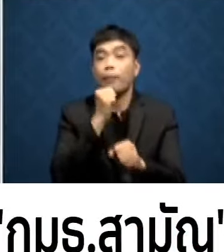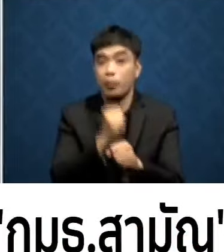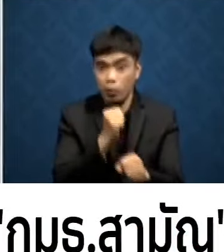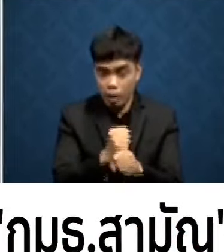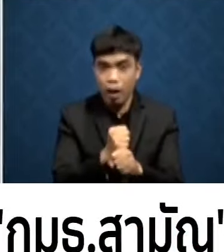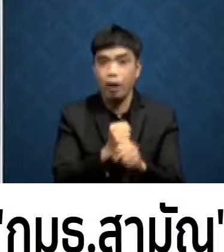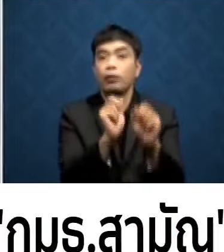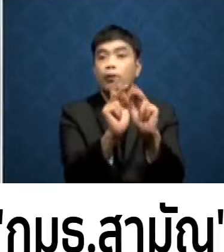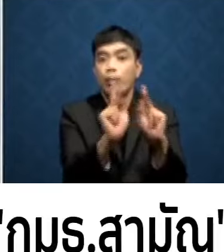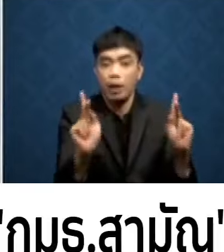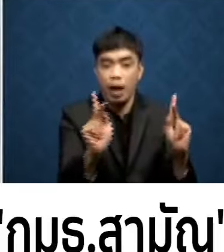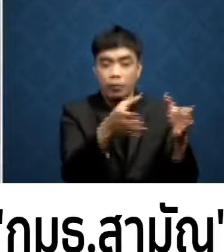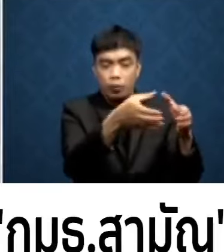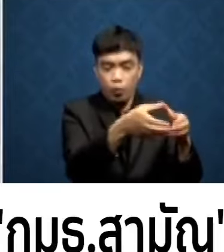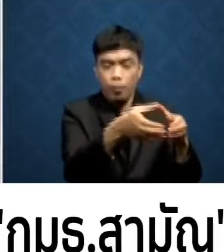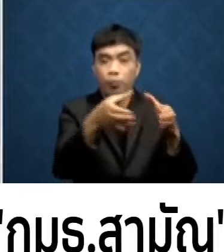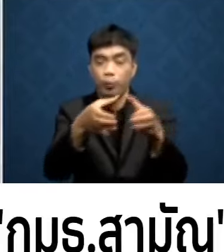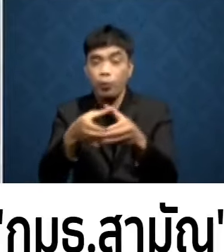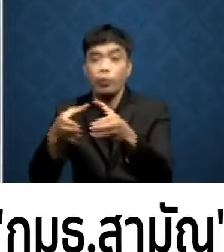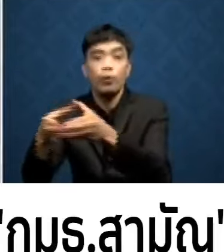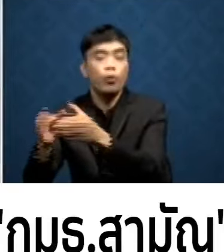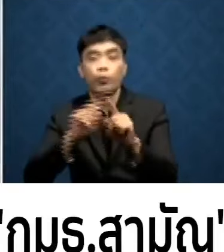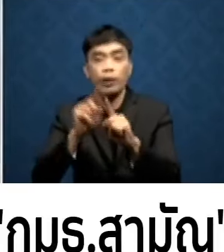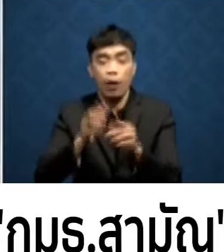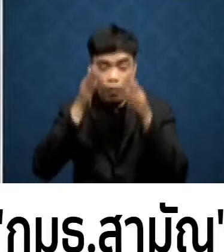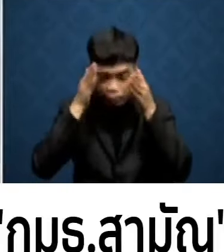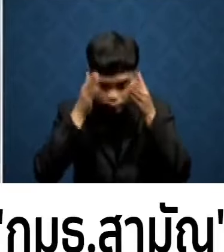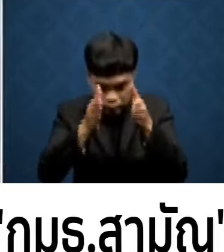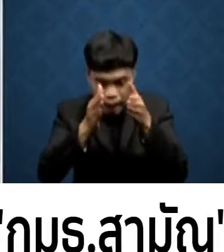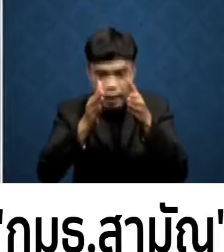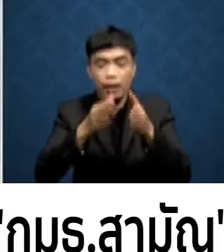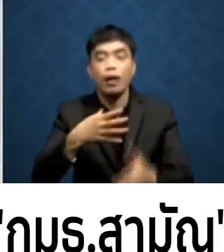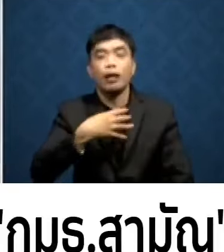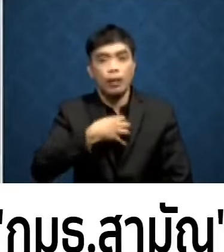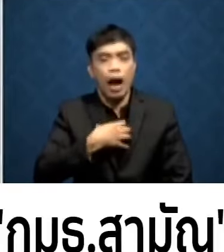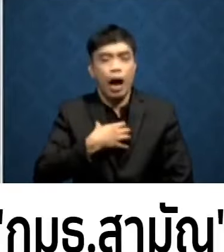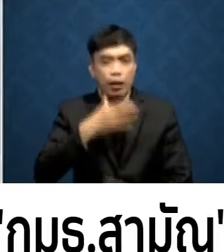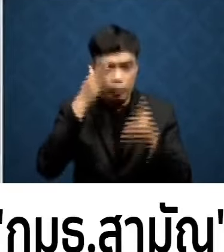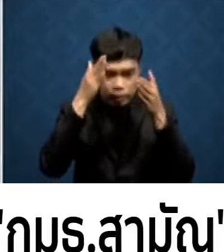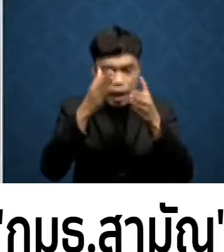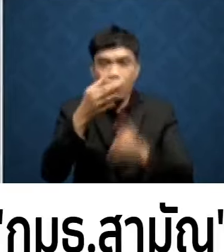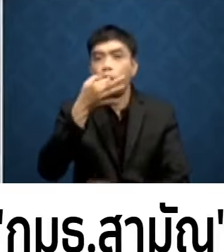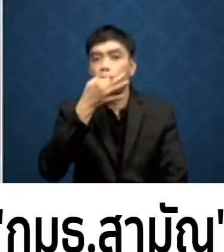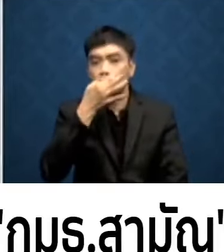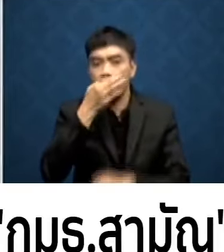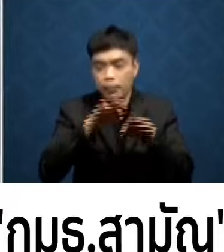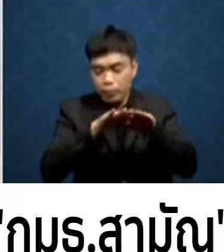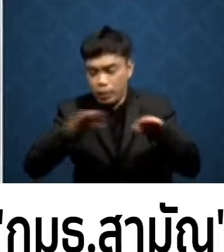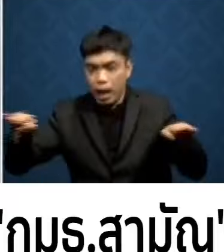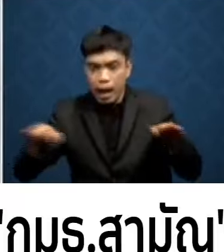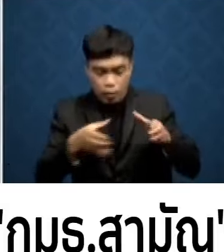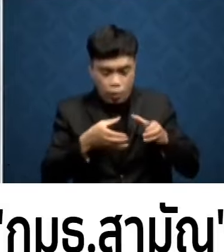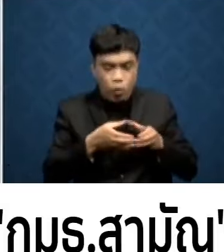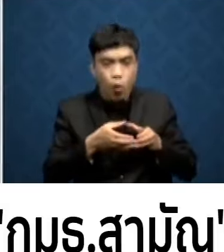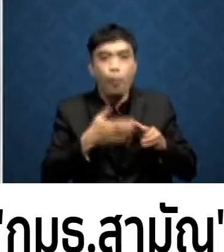ในกรรมาธิการต่างๆนั้นเนี่ยมันเป็นความตั้งใจที่เกิดขึ้นมาจากฐานอาชีพเรามาจากกลุ่ม